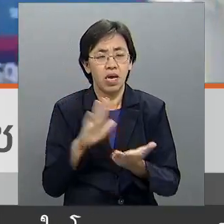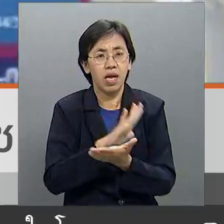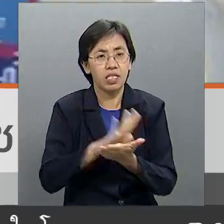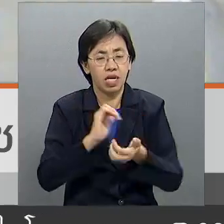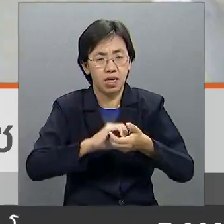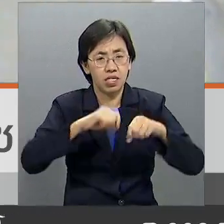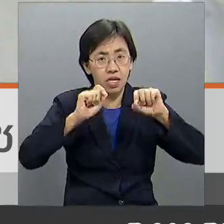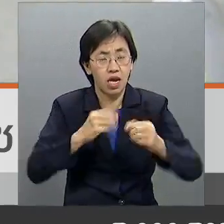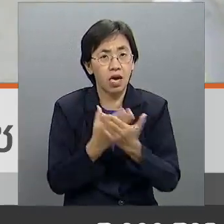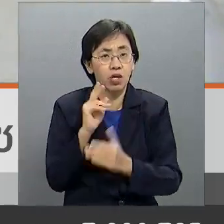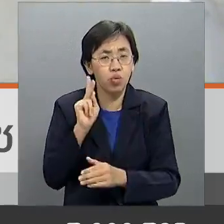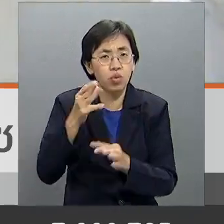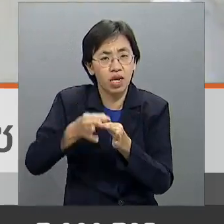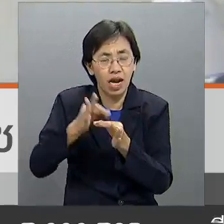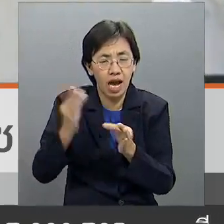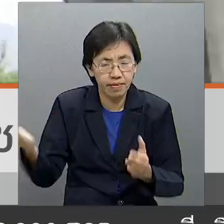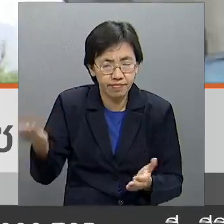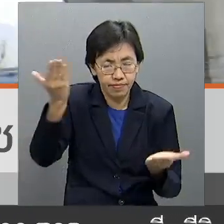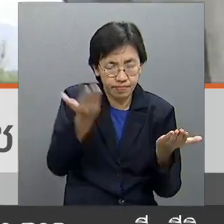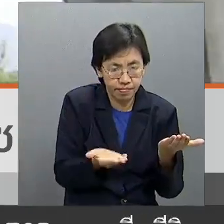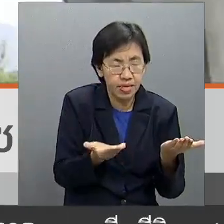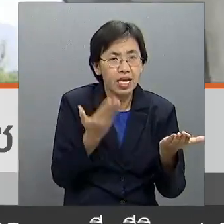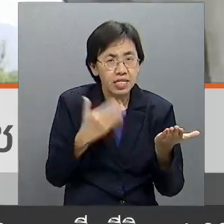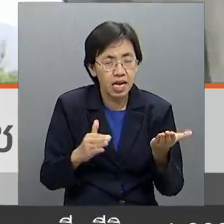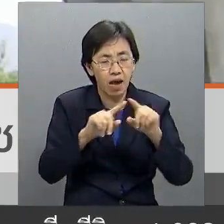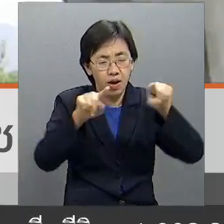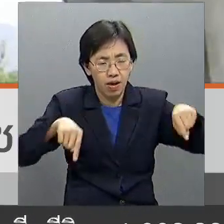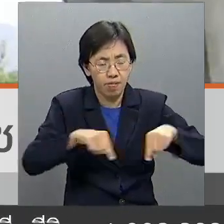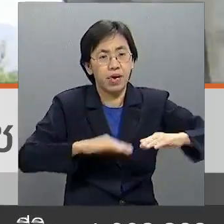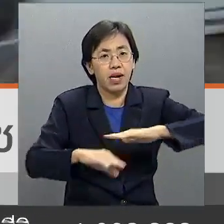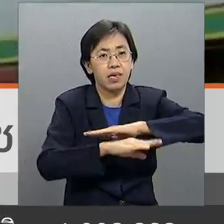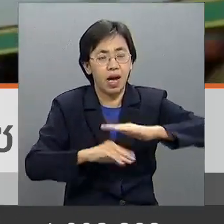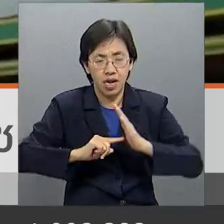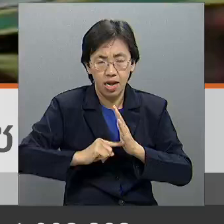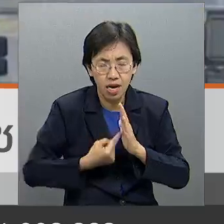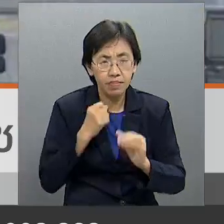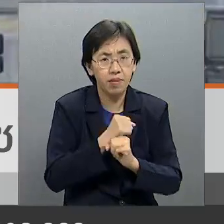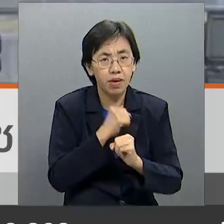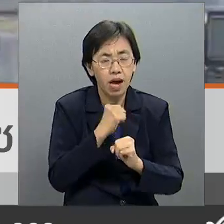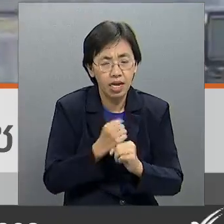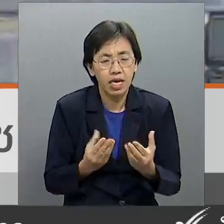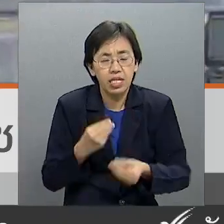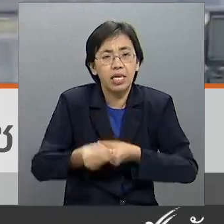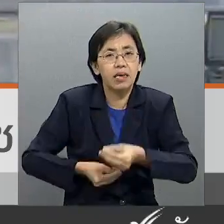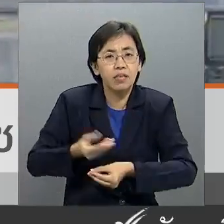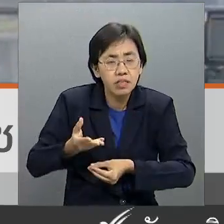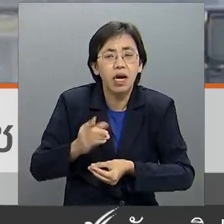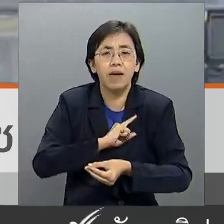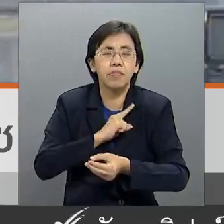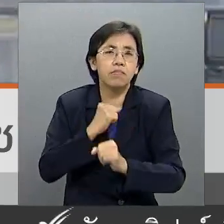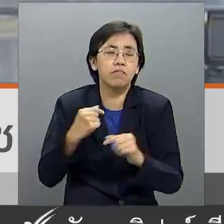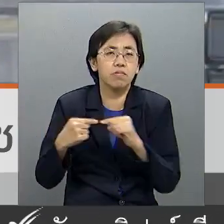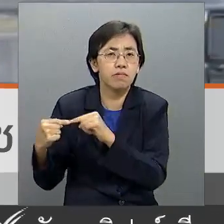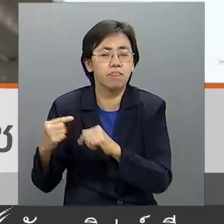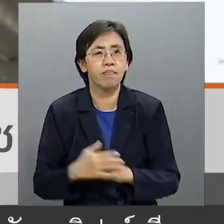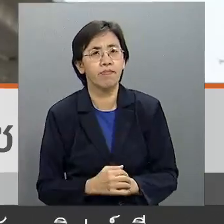กู้กับธนาคารมาแสดงก่อนที่จะออกหนังสือแจ้งให้เริ่มงานแล้วก็ส่งมอบพื้นที่ต่อไปโดยหลังจากมีการลง